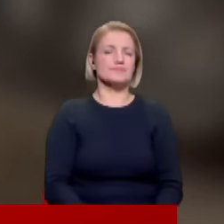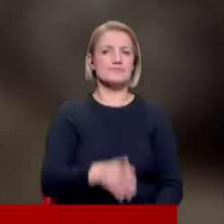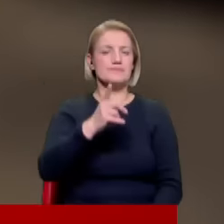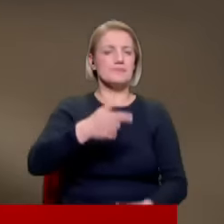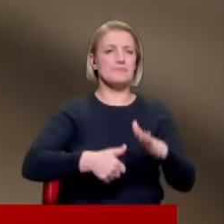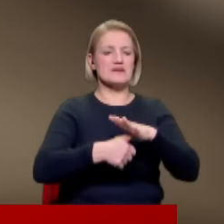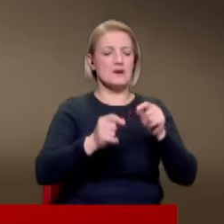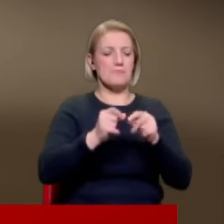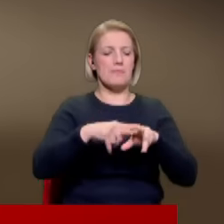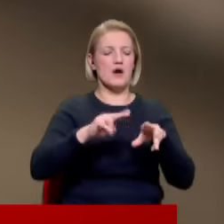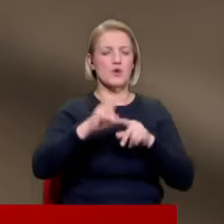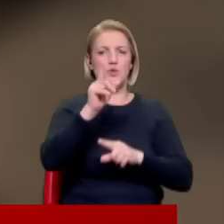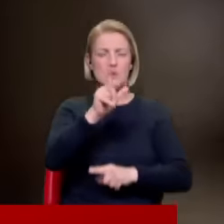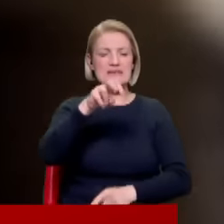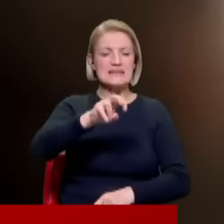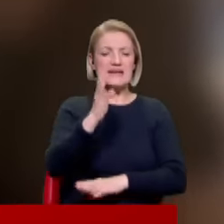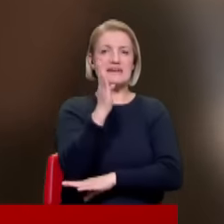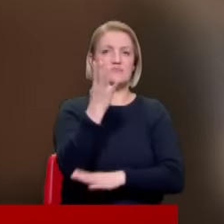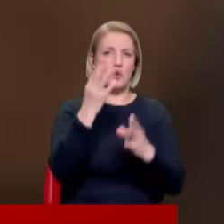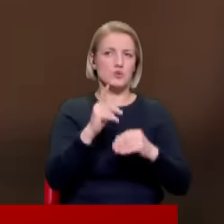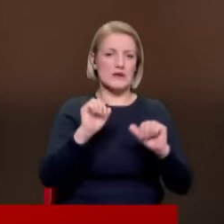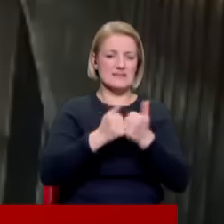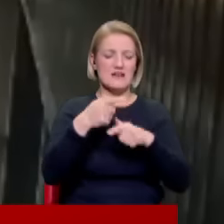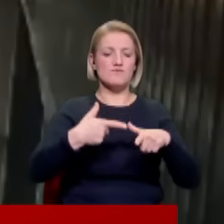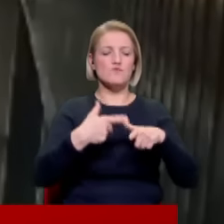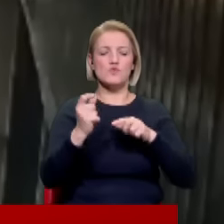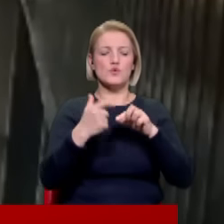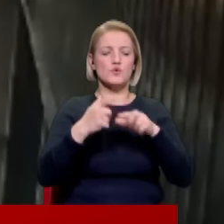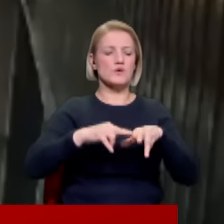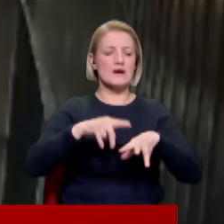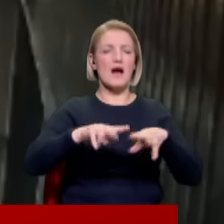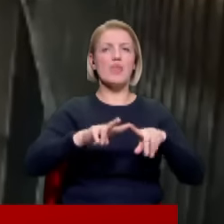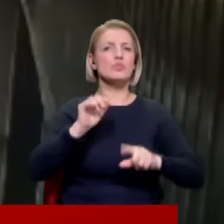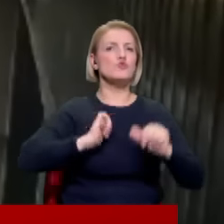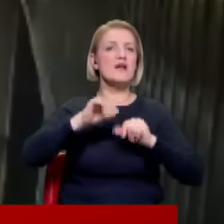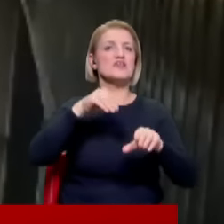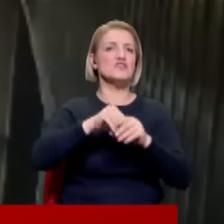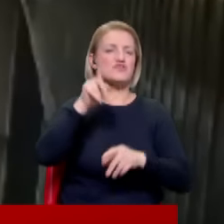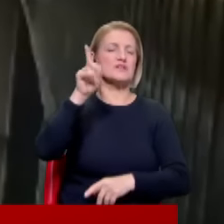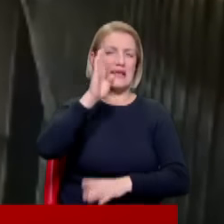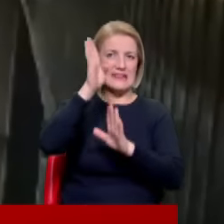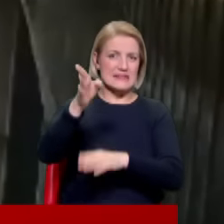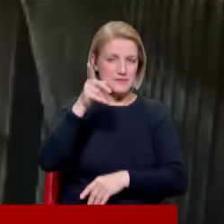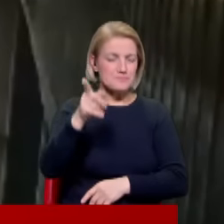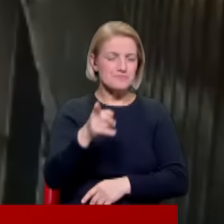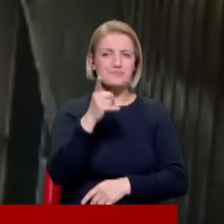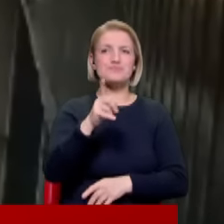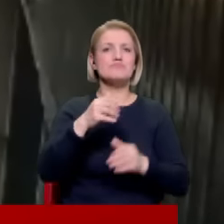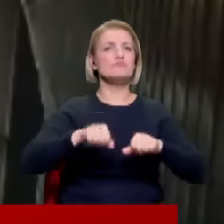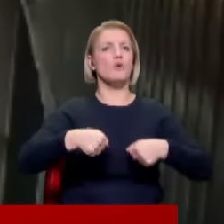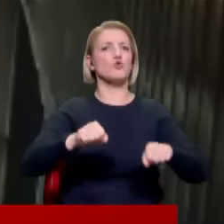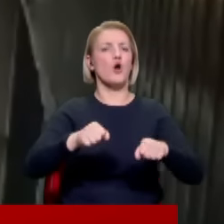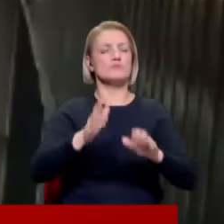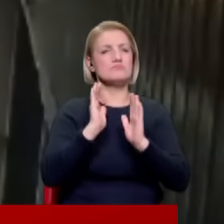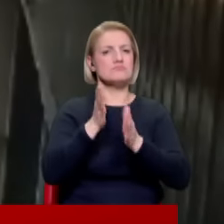Azerbaycan'ın başkenti Bakü'de 8 Kasım'da yaşandı kaza. Furkan Halvalı üniversite eğitimi için oradaydı. Motosikletiyle yolun kenarında ilerlerken